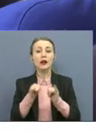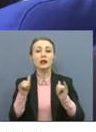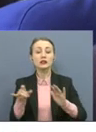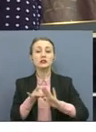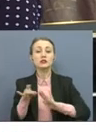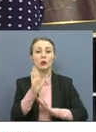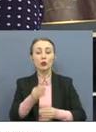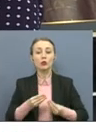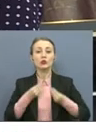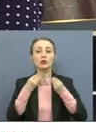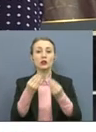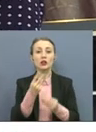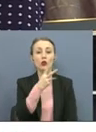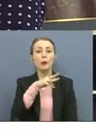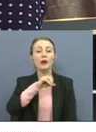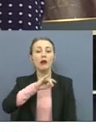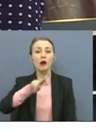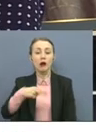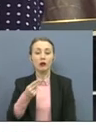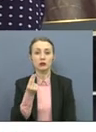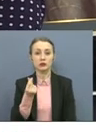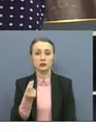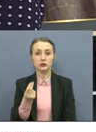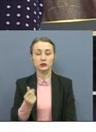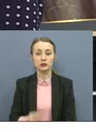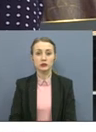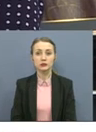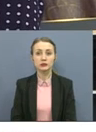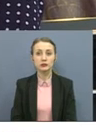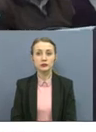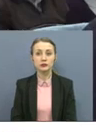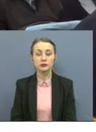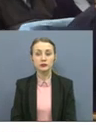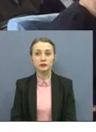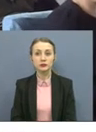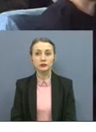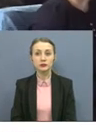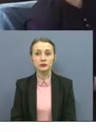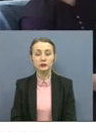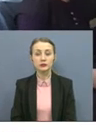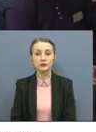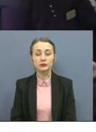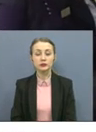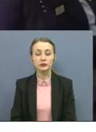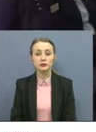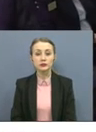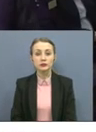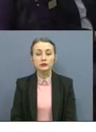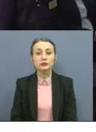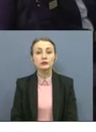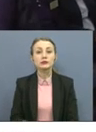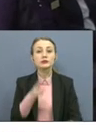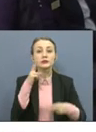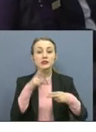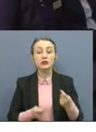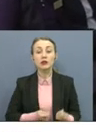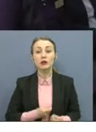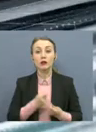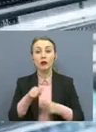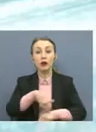бұл мүмкіндіктерді қалт жібермеу қажеттігін алға тартты. Айта кетейік, жалпы ауданның дамуына облыс бюджетінен биыл 2 миллиард